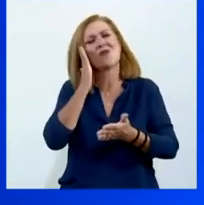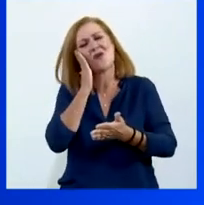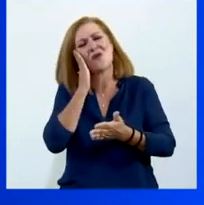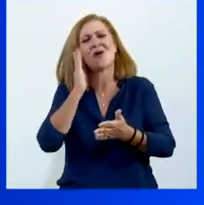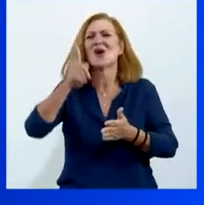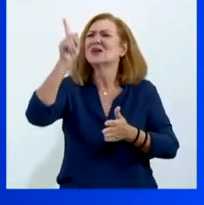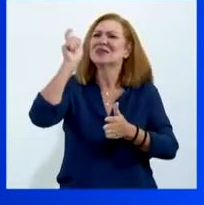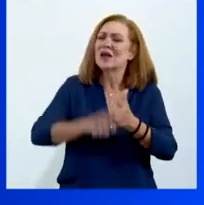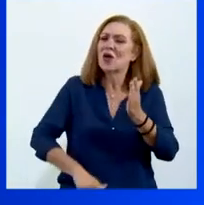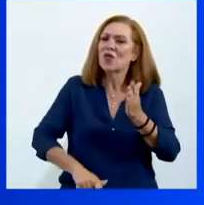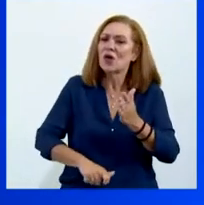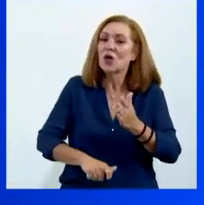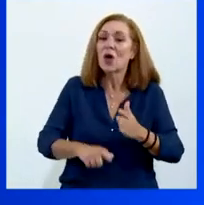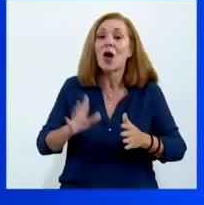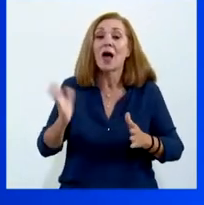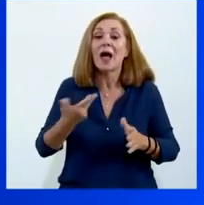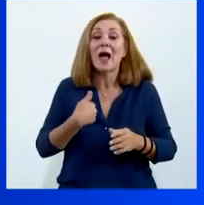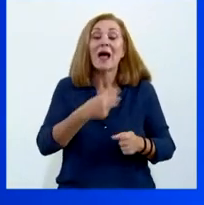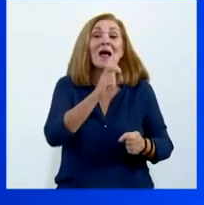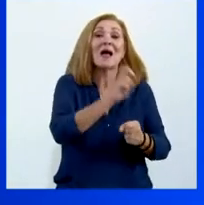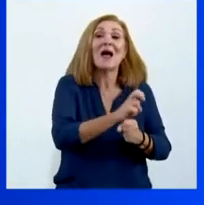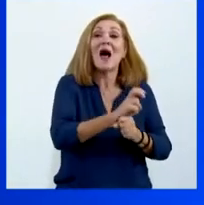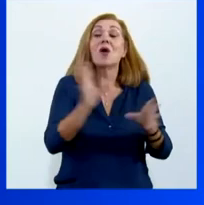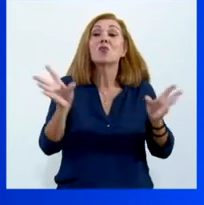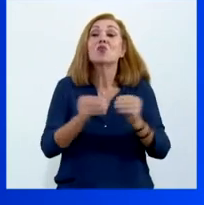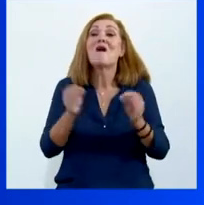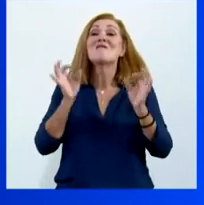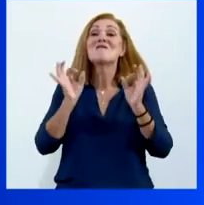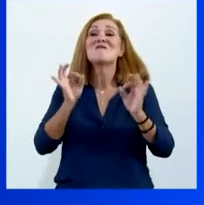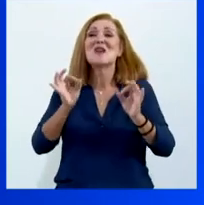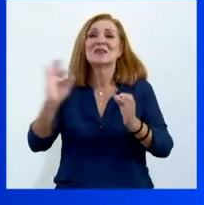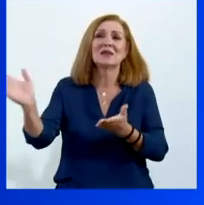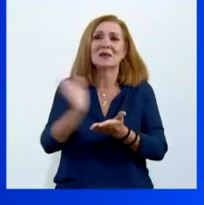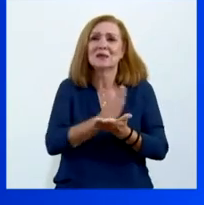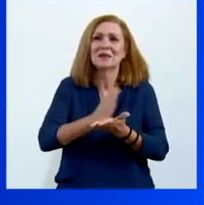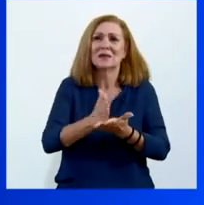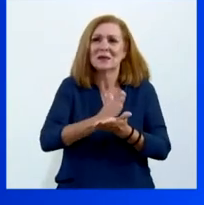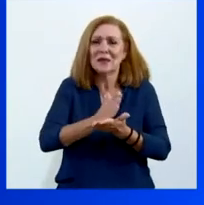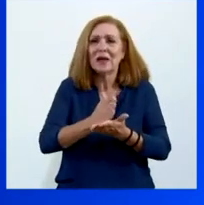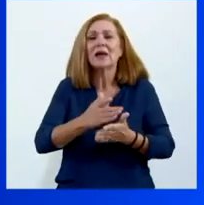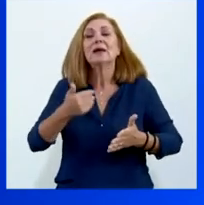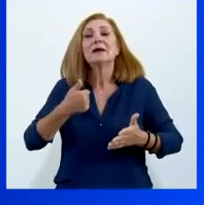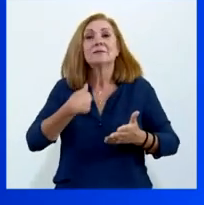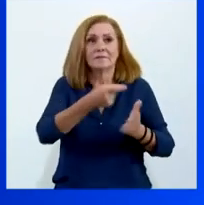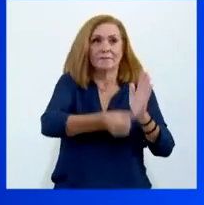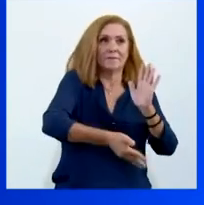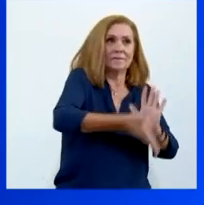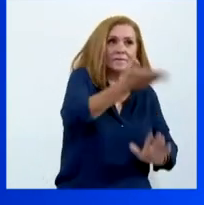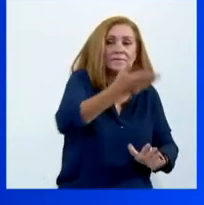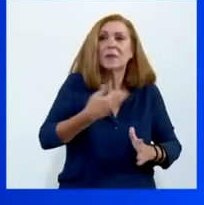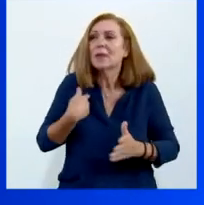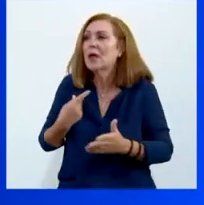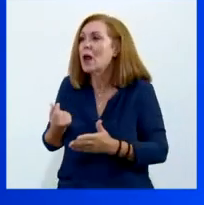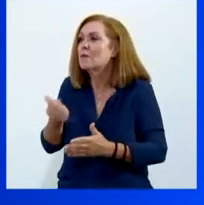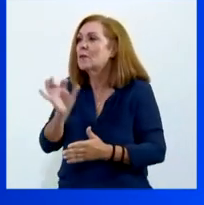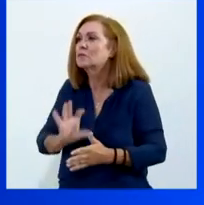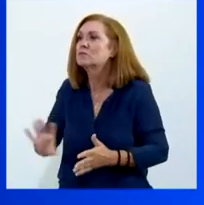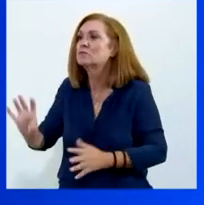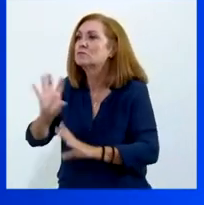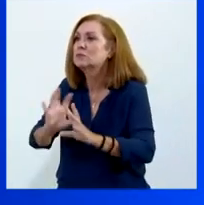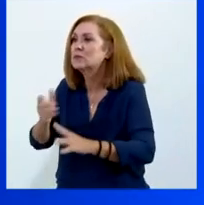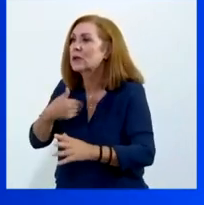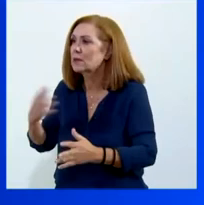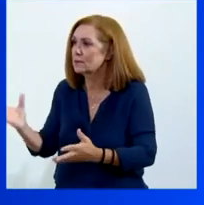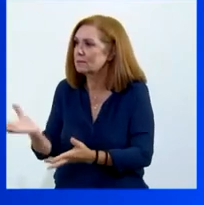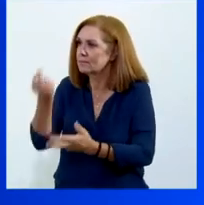εκτάκτως το αποθεματικό μας για τις φυσικές καταστροφές, είναι δεδομένο ότι πρέπει να βρούμε και τους πόρους για να μπορέσουμε να υποστηρίξουμε αυτήν την